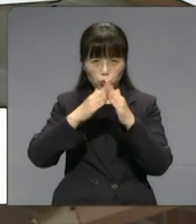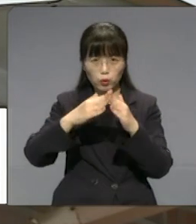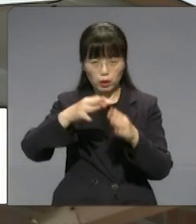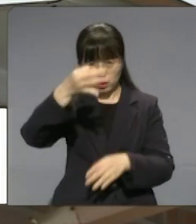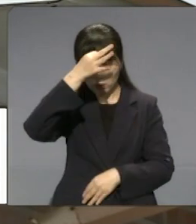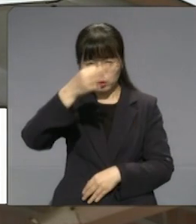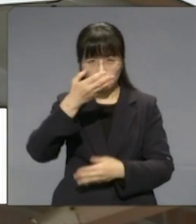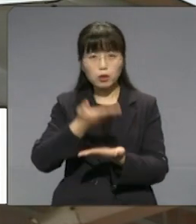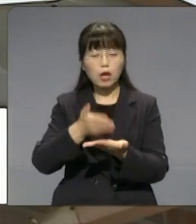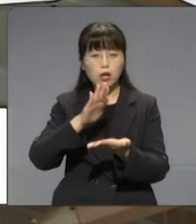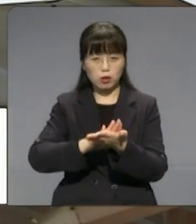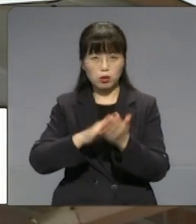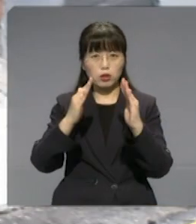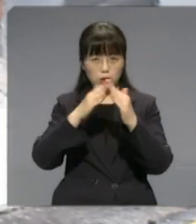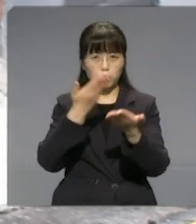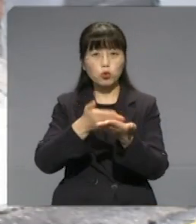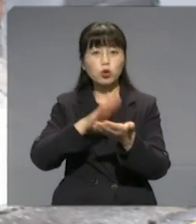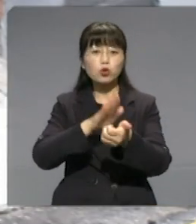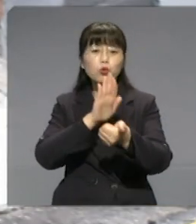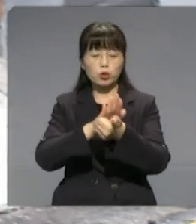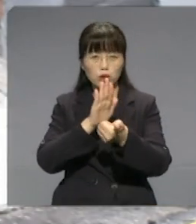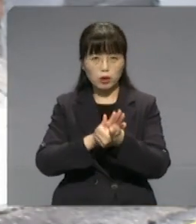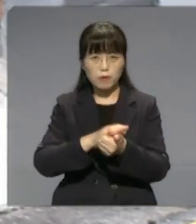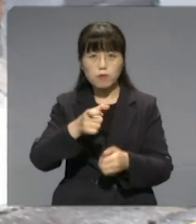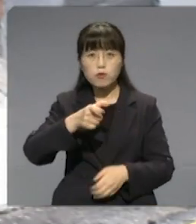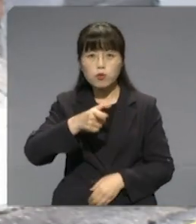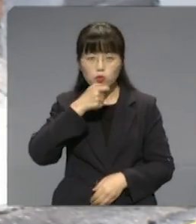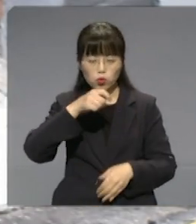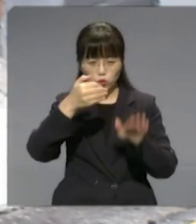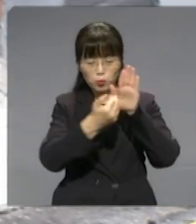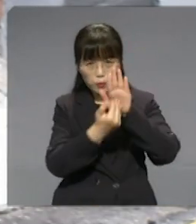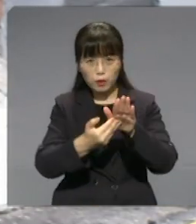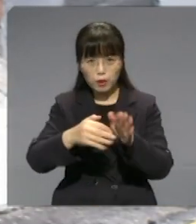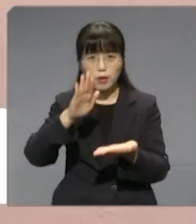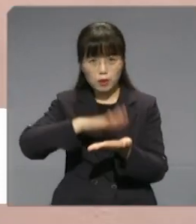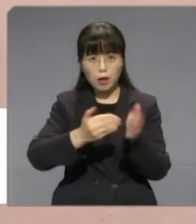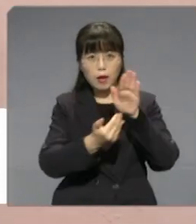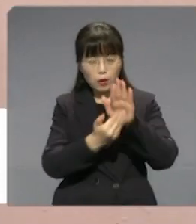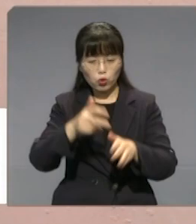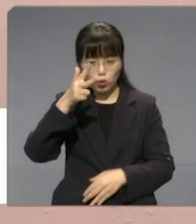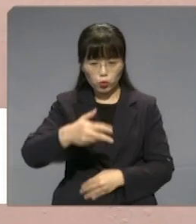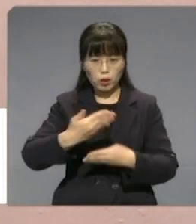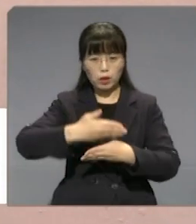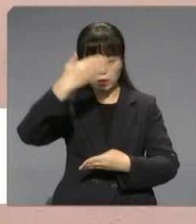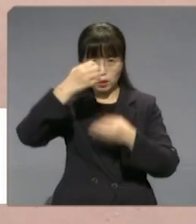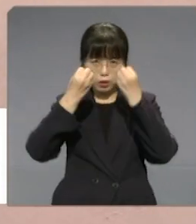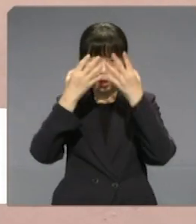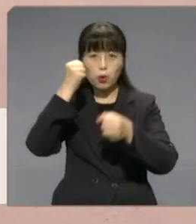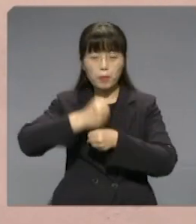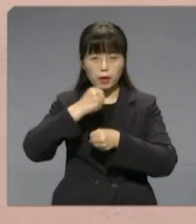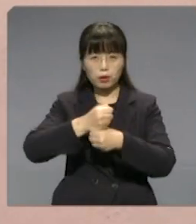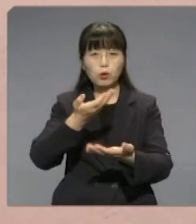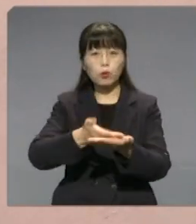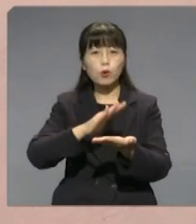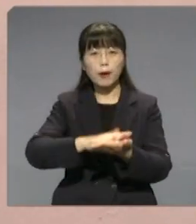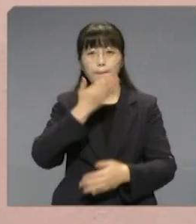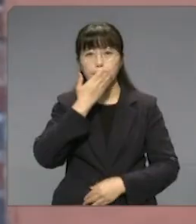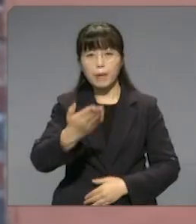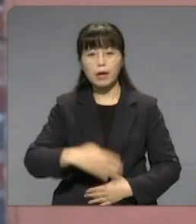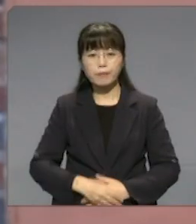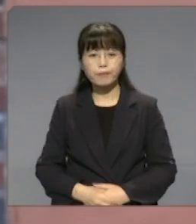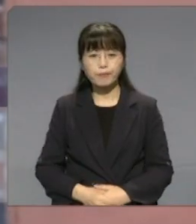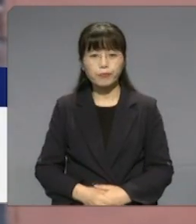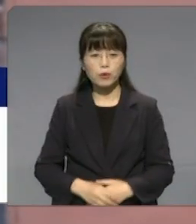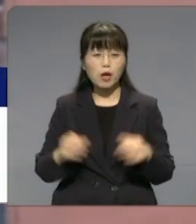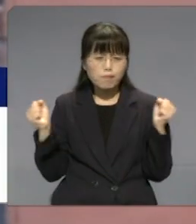선하는 수리도 지원합니다 방수 단열과 함께 주차장과 담장도 새로 만들거나 고칠 수 있습니다